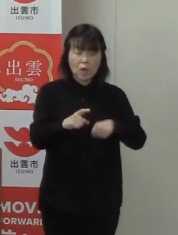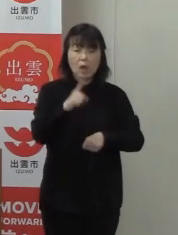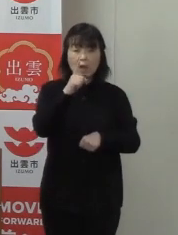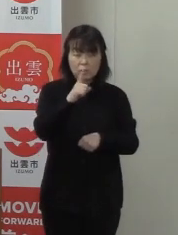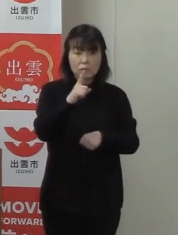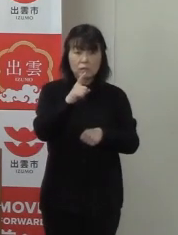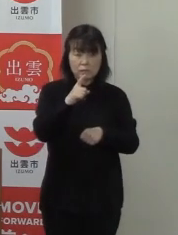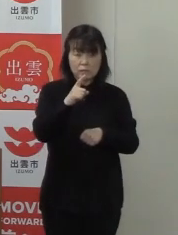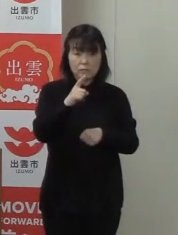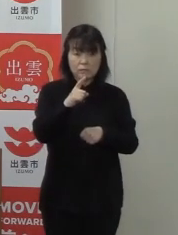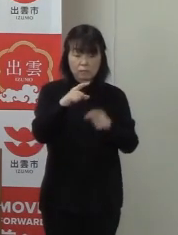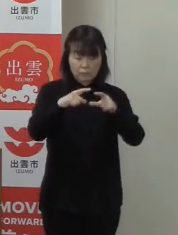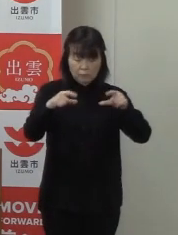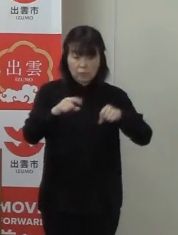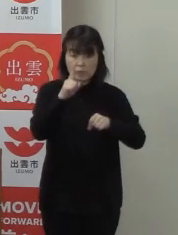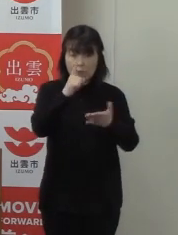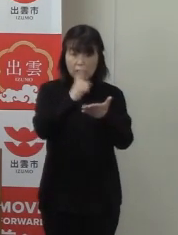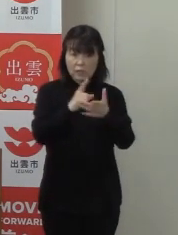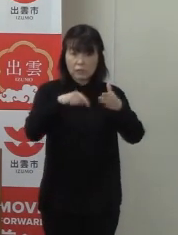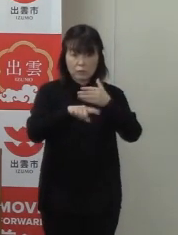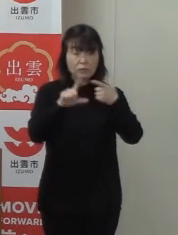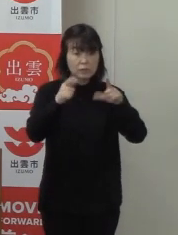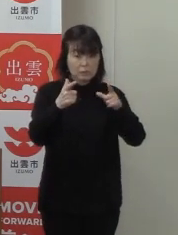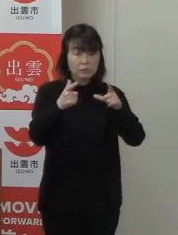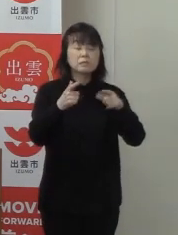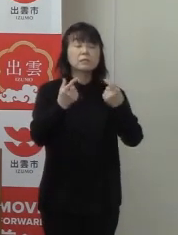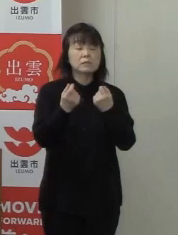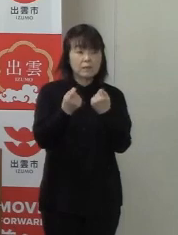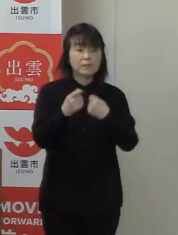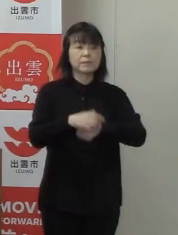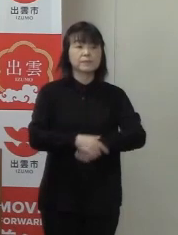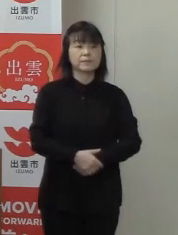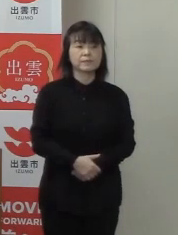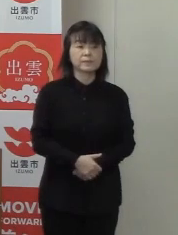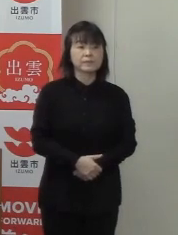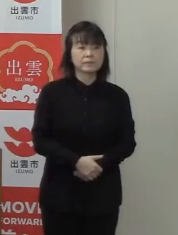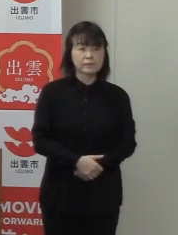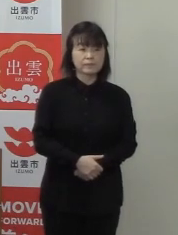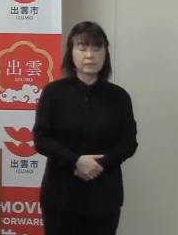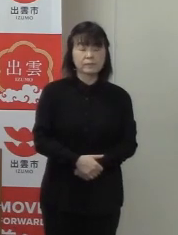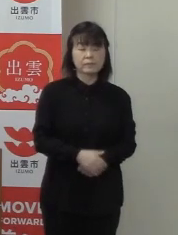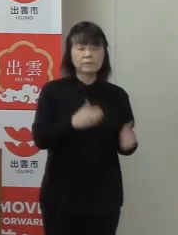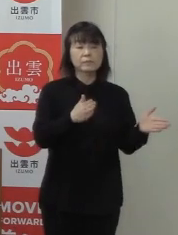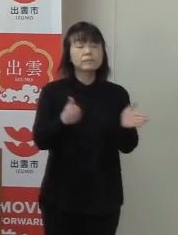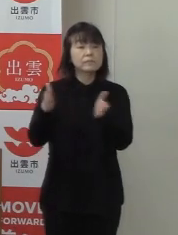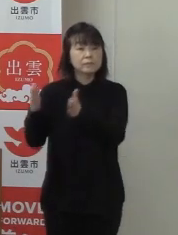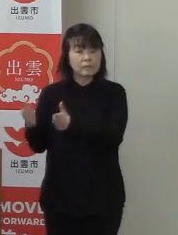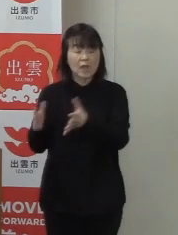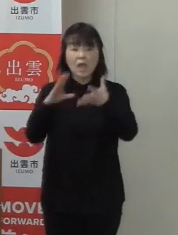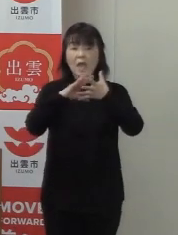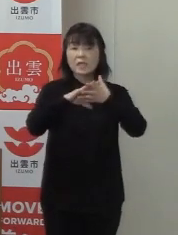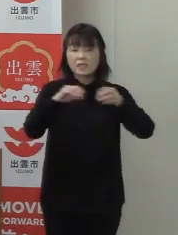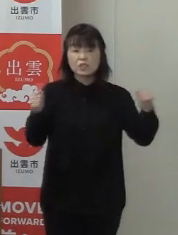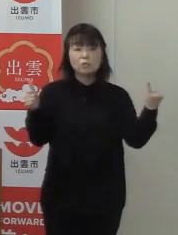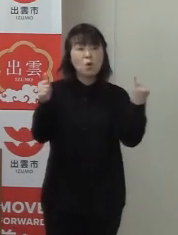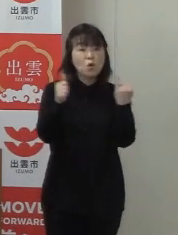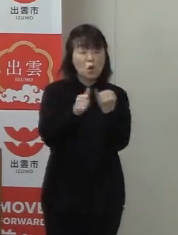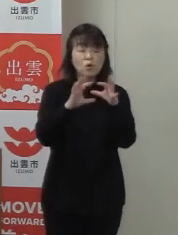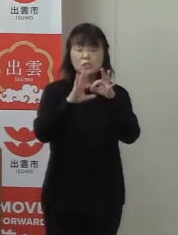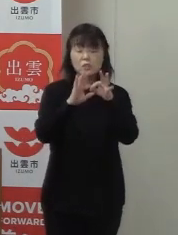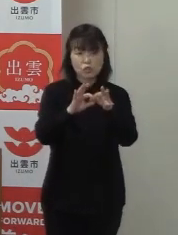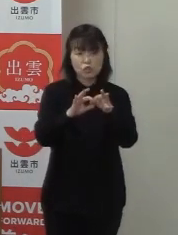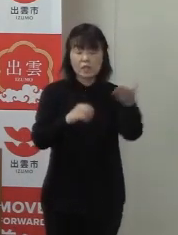ありません。はい、 ありがとうございます。すいません、もう一つなんですけれども、出雲婚に関して